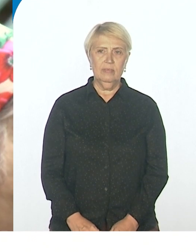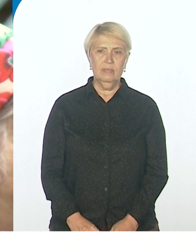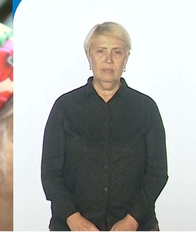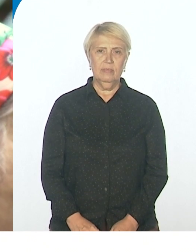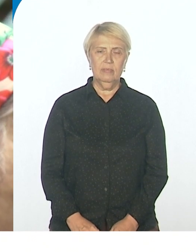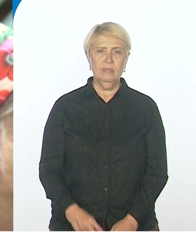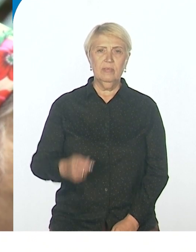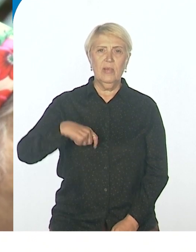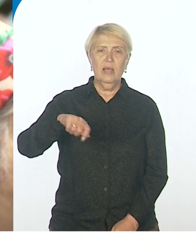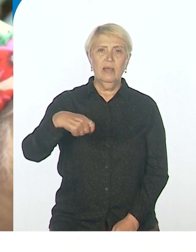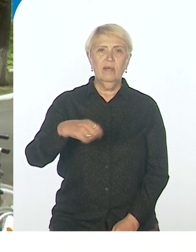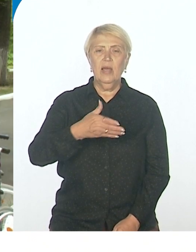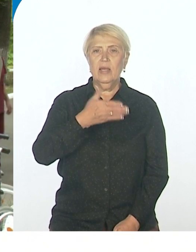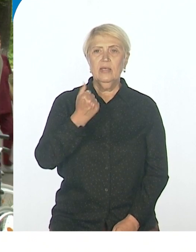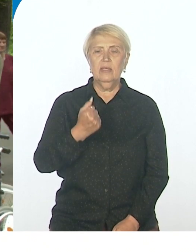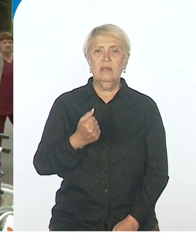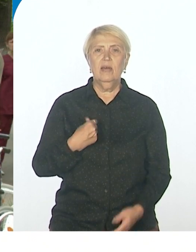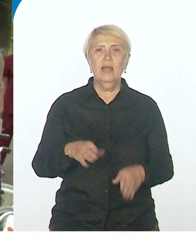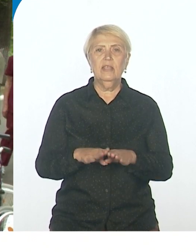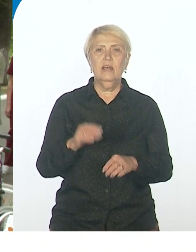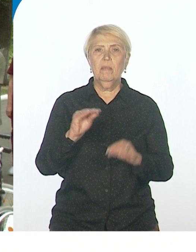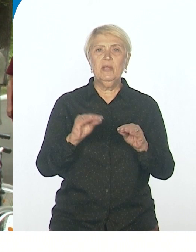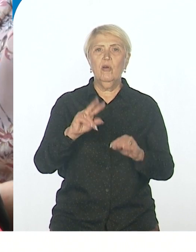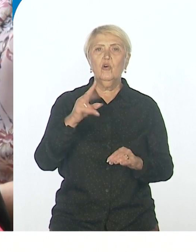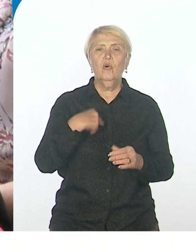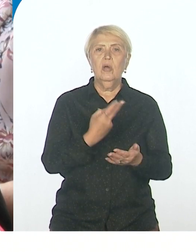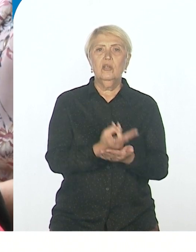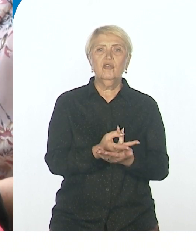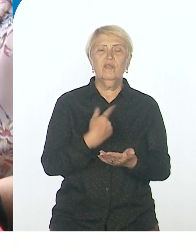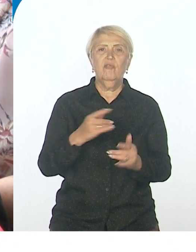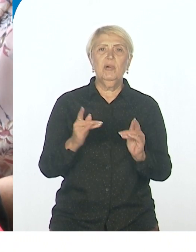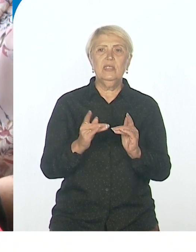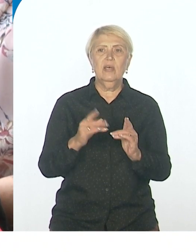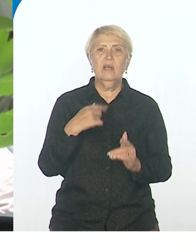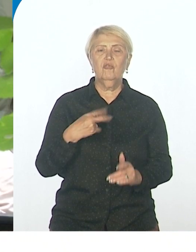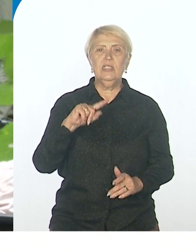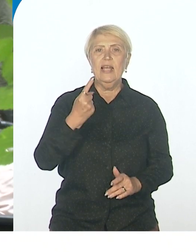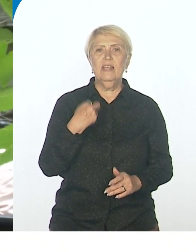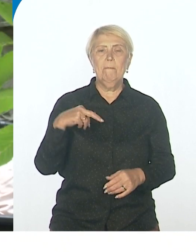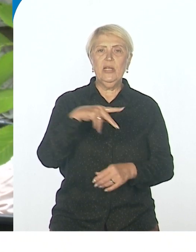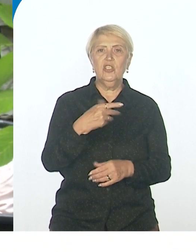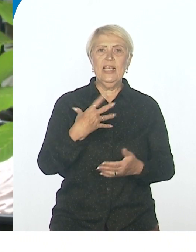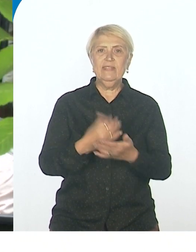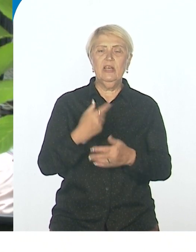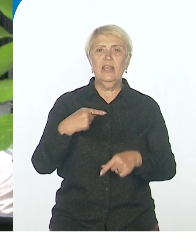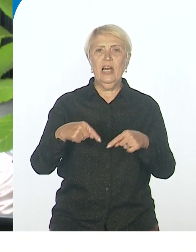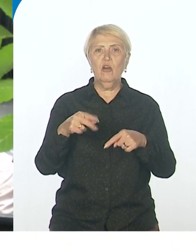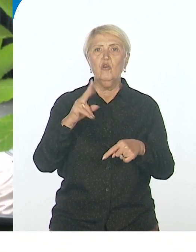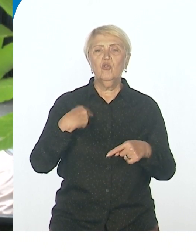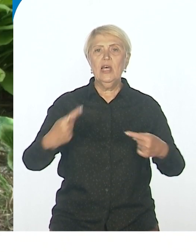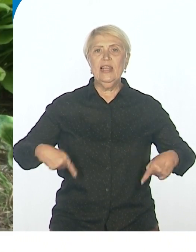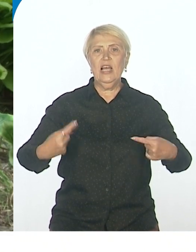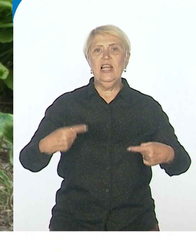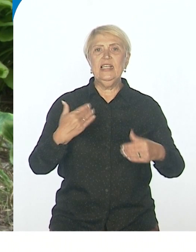На освящение нет разве только тех подопечных, кто прикован к постели. Одни пришли на своих ногах, другие приехали на инвалидных